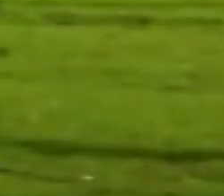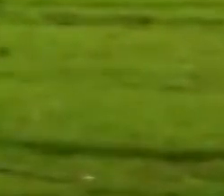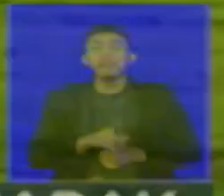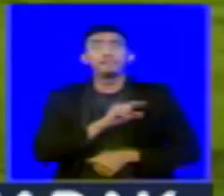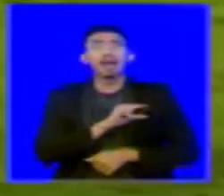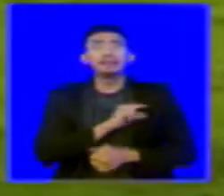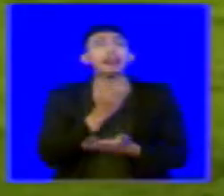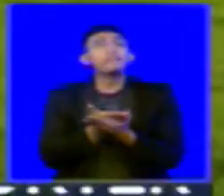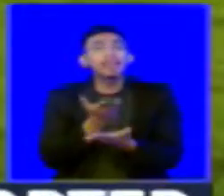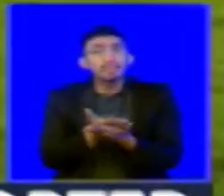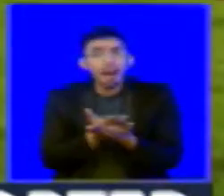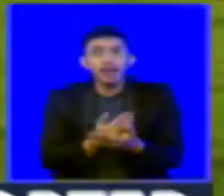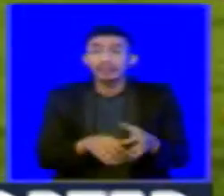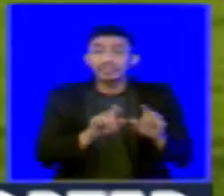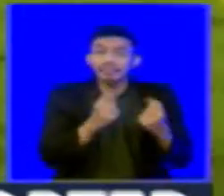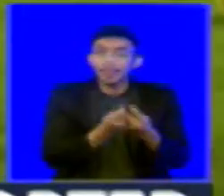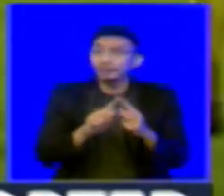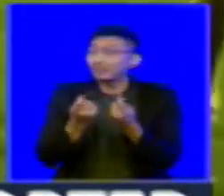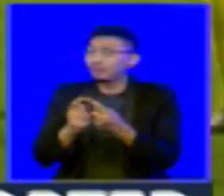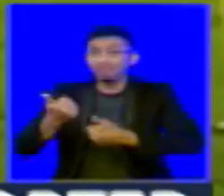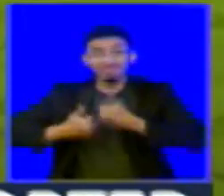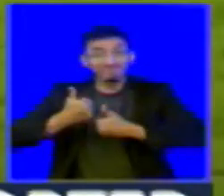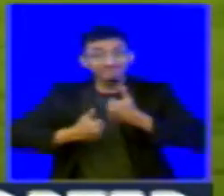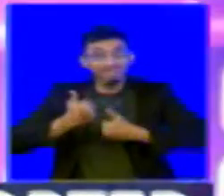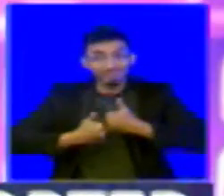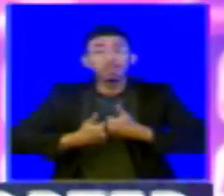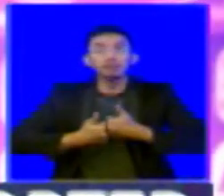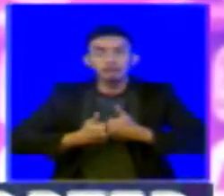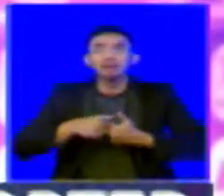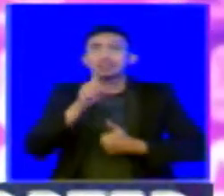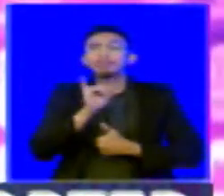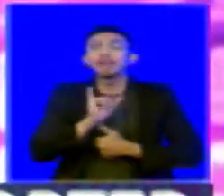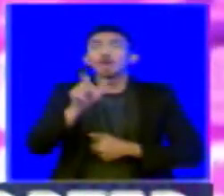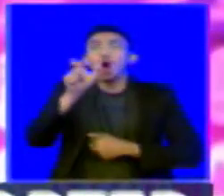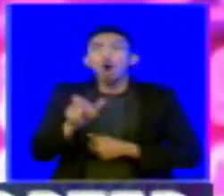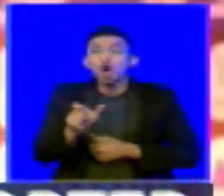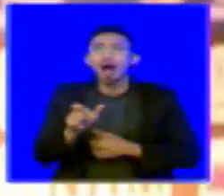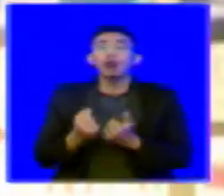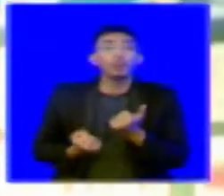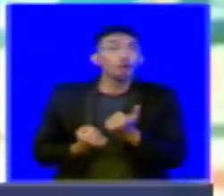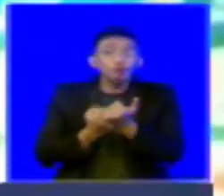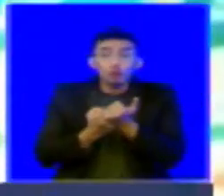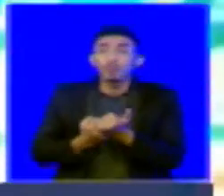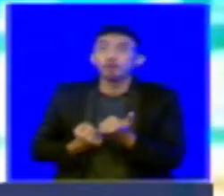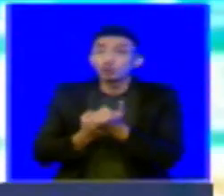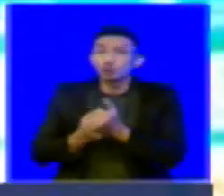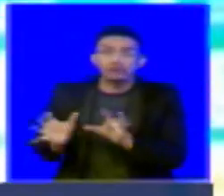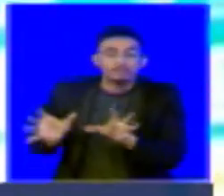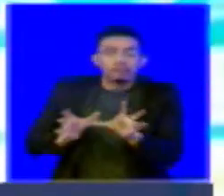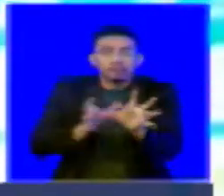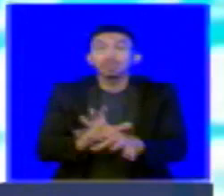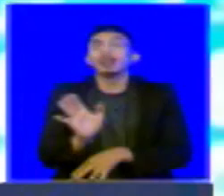kedua tim yang bertanding tidak membawa massa supporter. Pertandingan akan kita evaluasi. Malam ini akan menjadi evaluasi